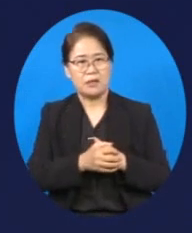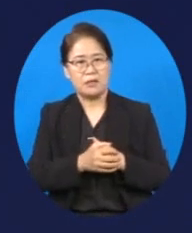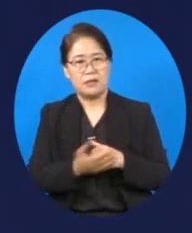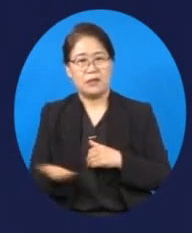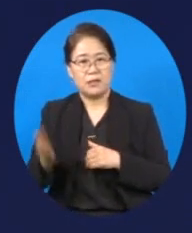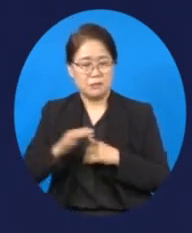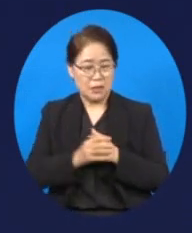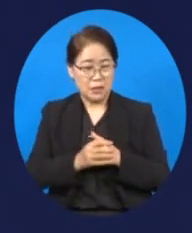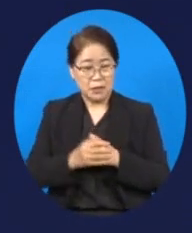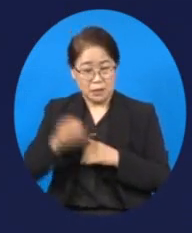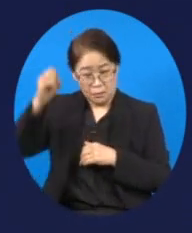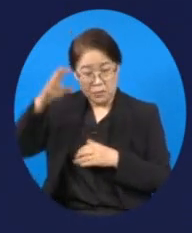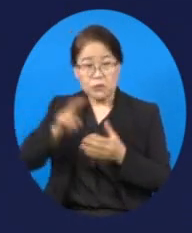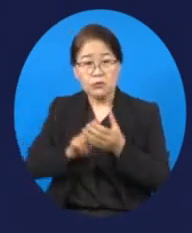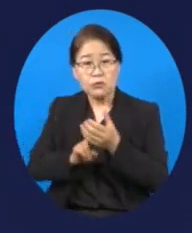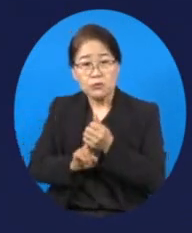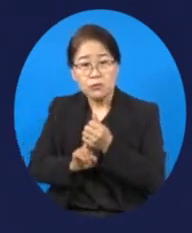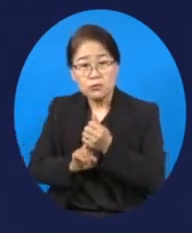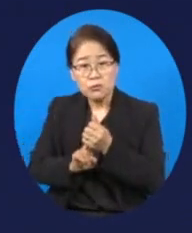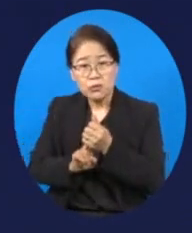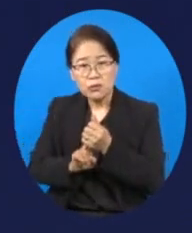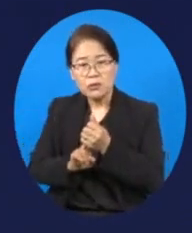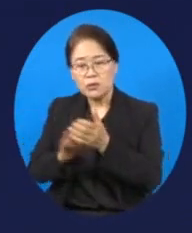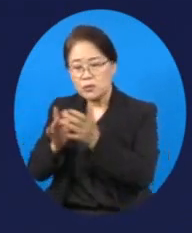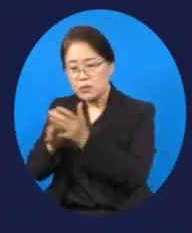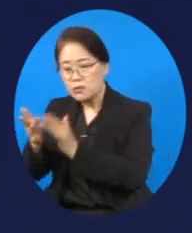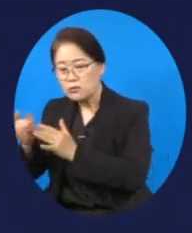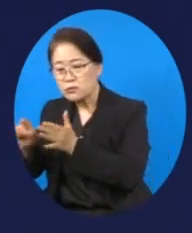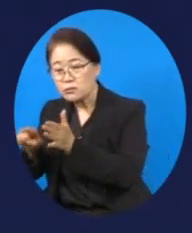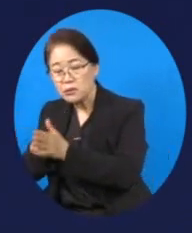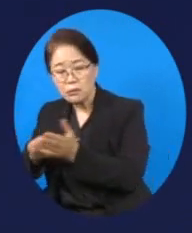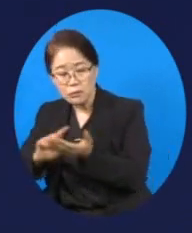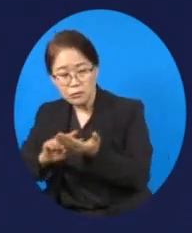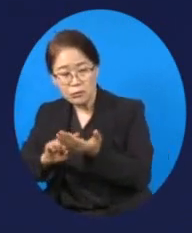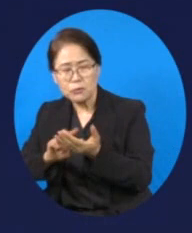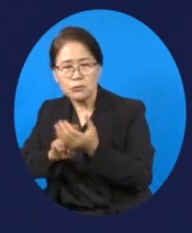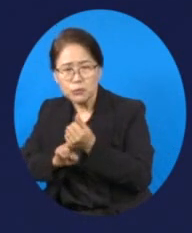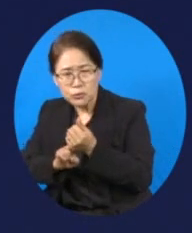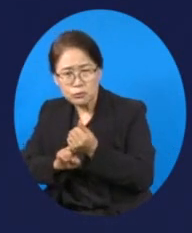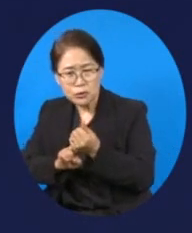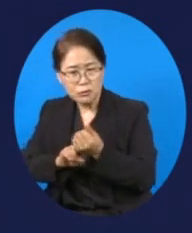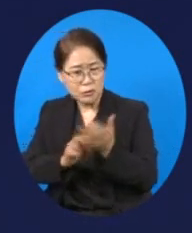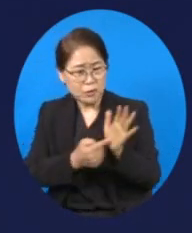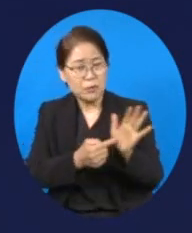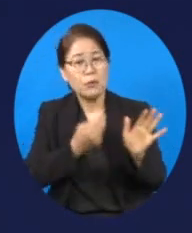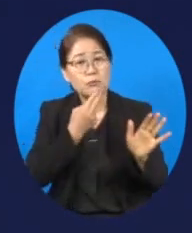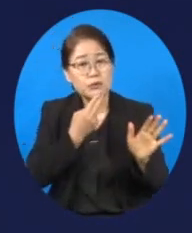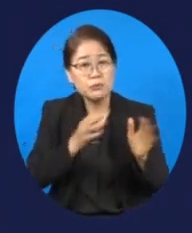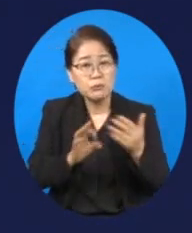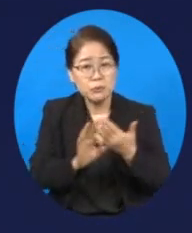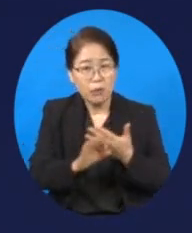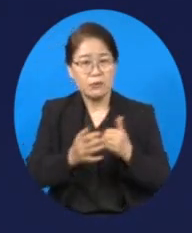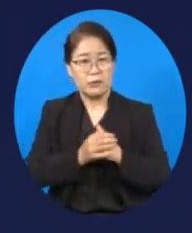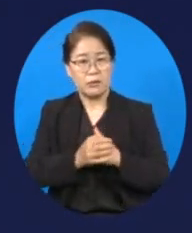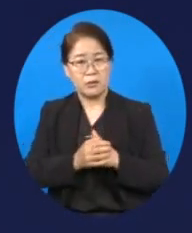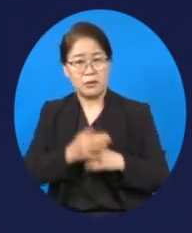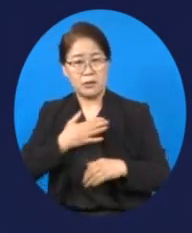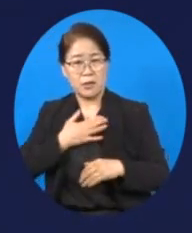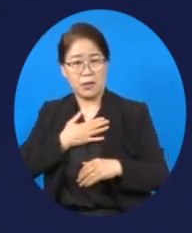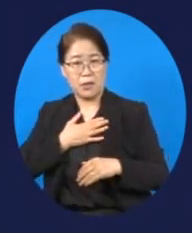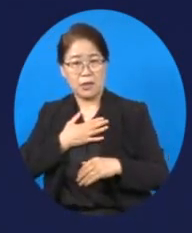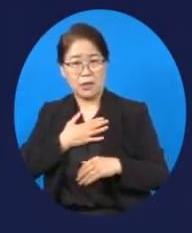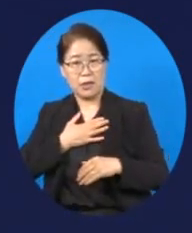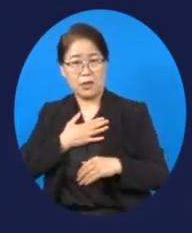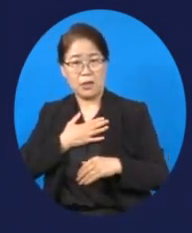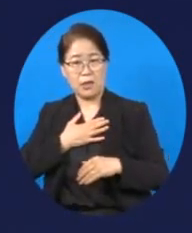즐 숨기면요 더 이상 빛이 될 수가 없습니다 예수님의 제자인 내가 내 자신의